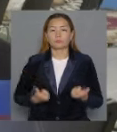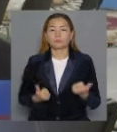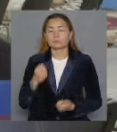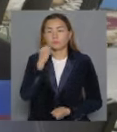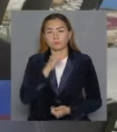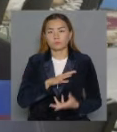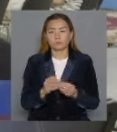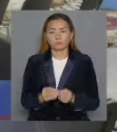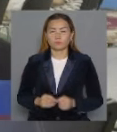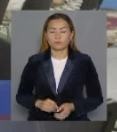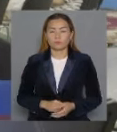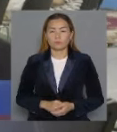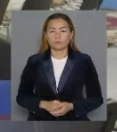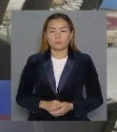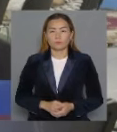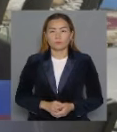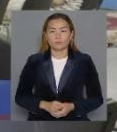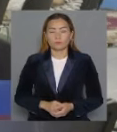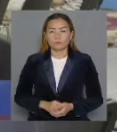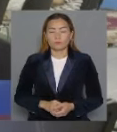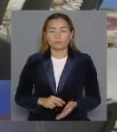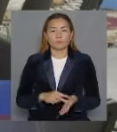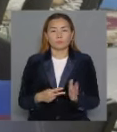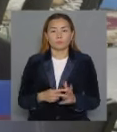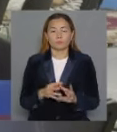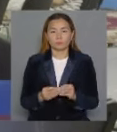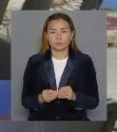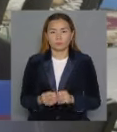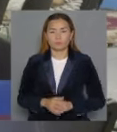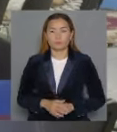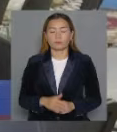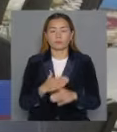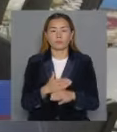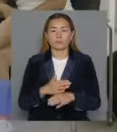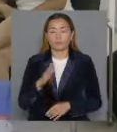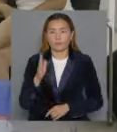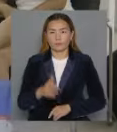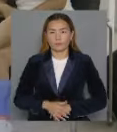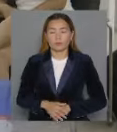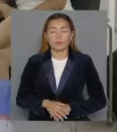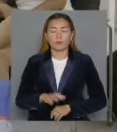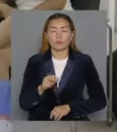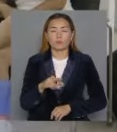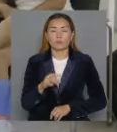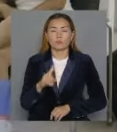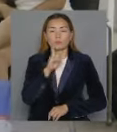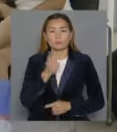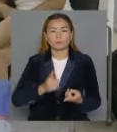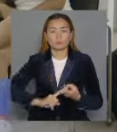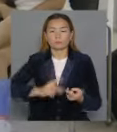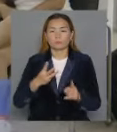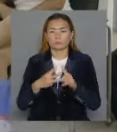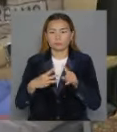қарттарымыз жаңадан қоғамдық қордың атынан жеңіс жобасы аясында өздерінің көмектерін алып жатыр. Волонтерлар жас ерекшелігіне қарай